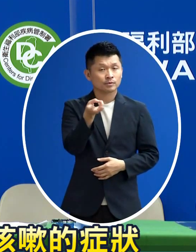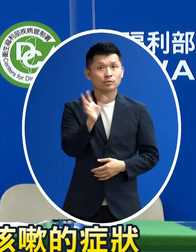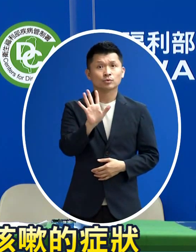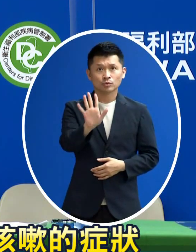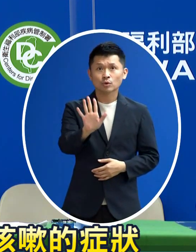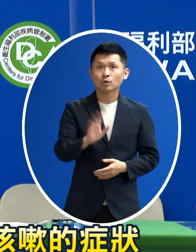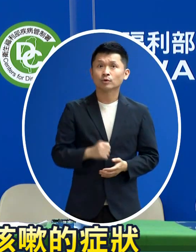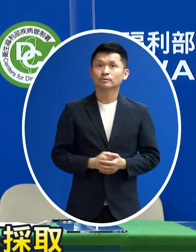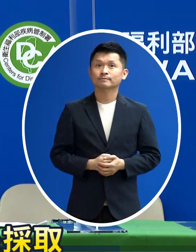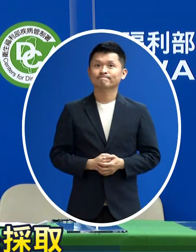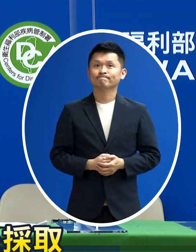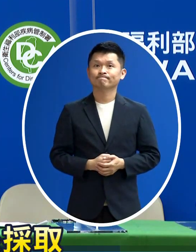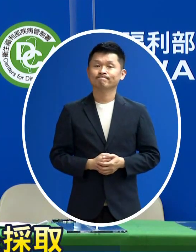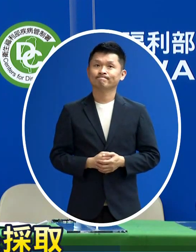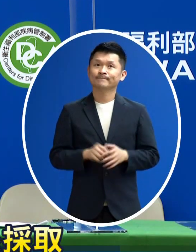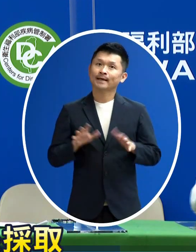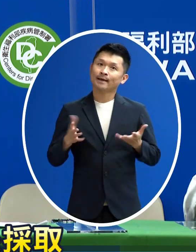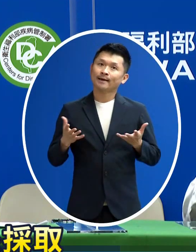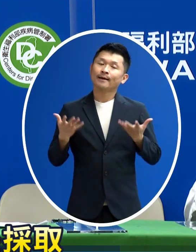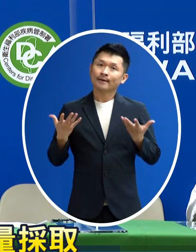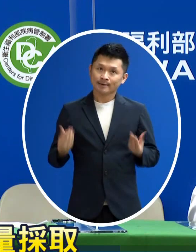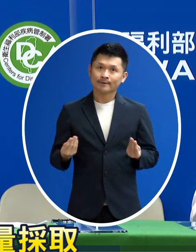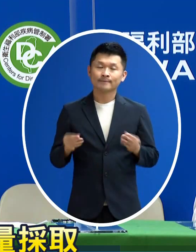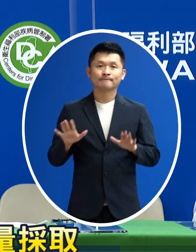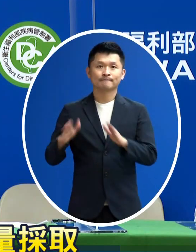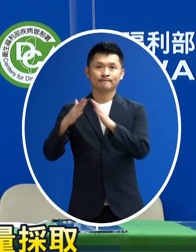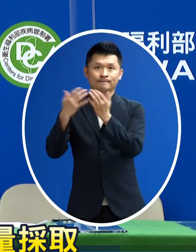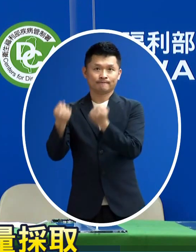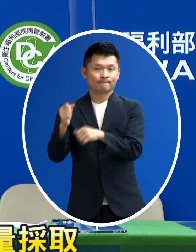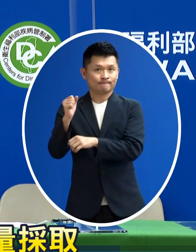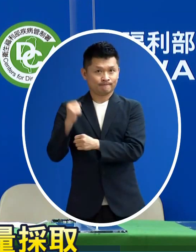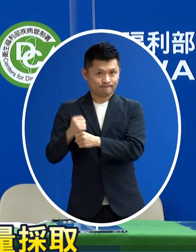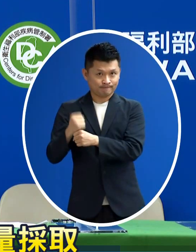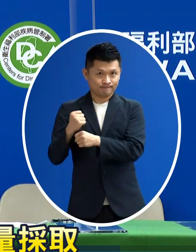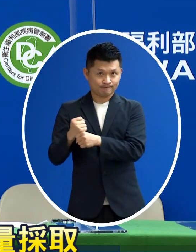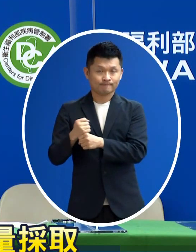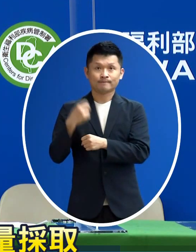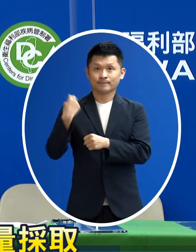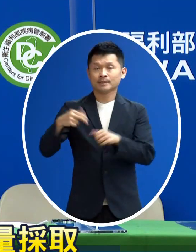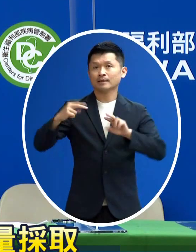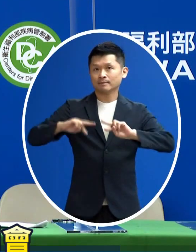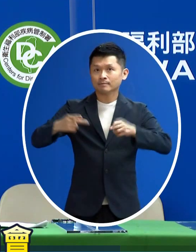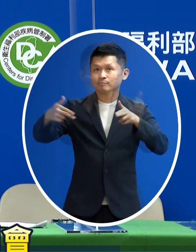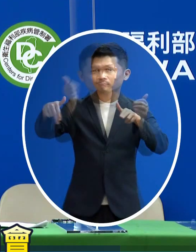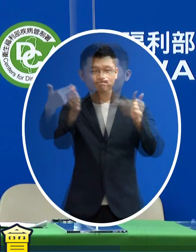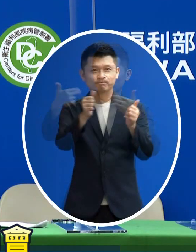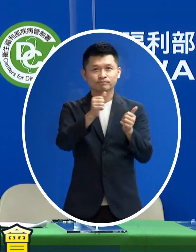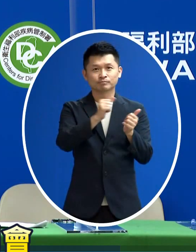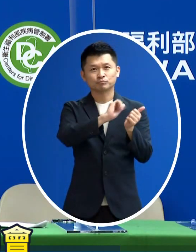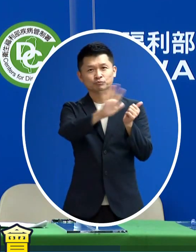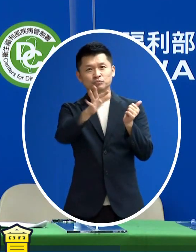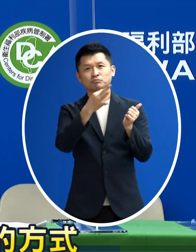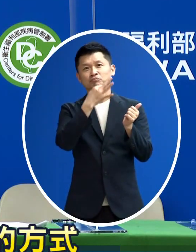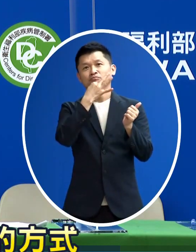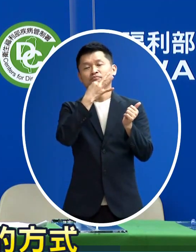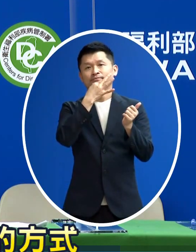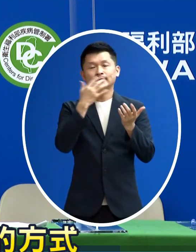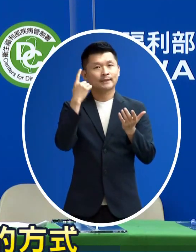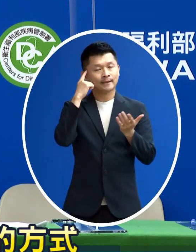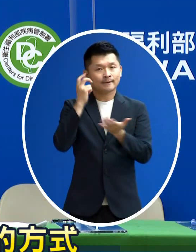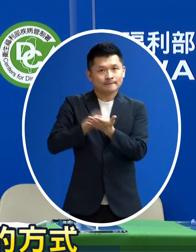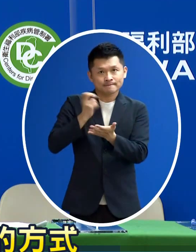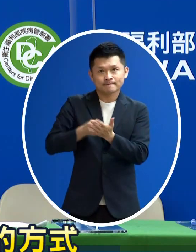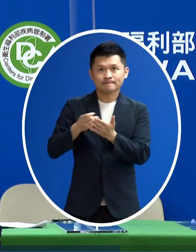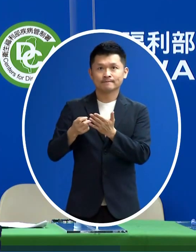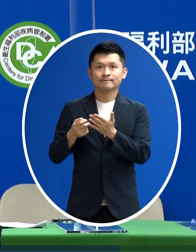状哦，所以目前他今天是采取这个居家办公，跟尽量采取用视讯的方式开会。他是采取比较高规